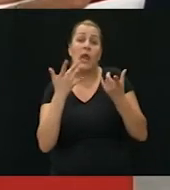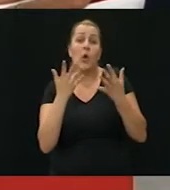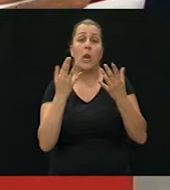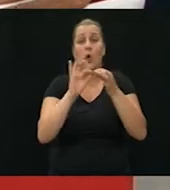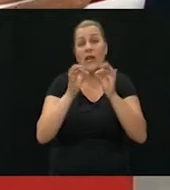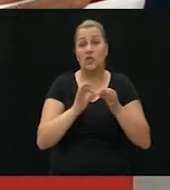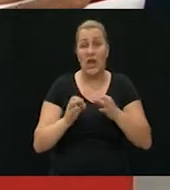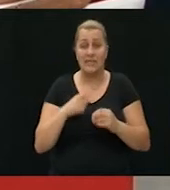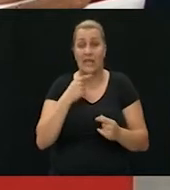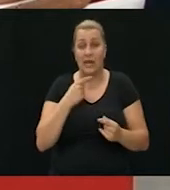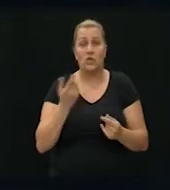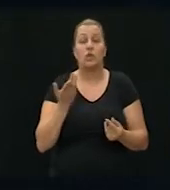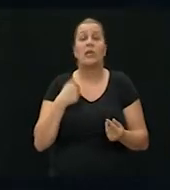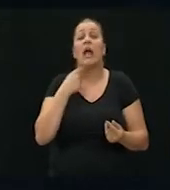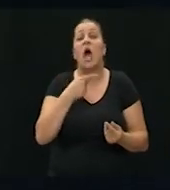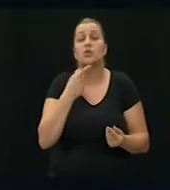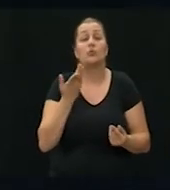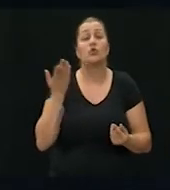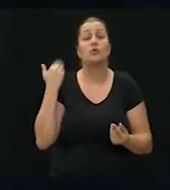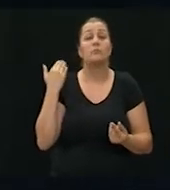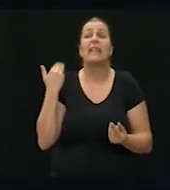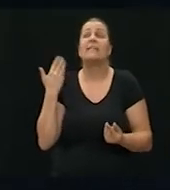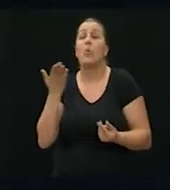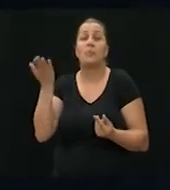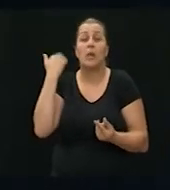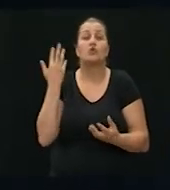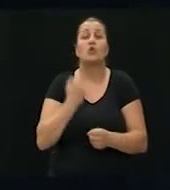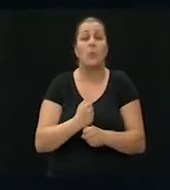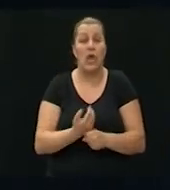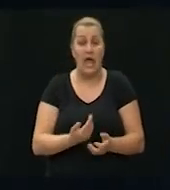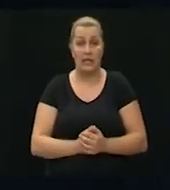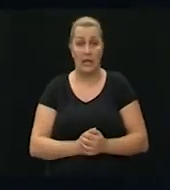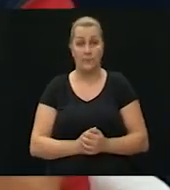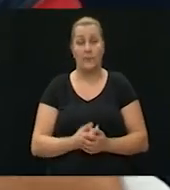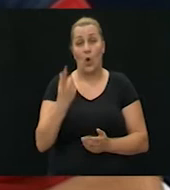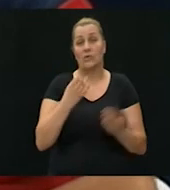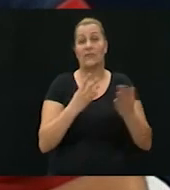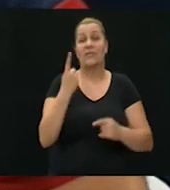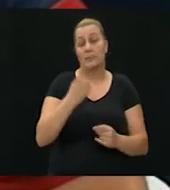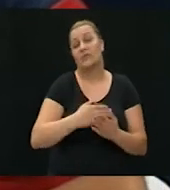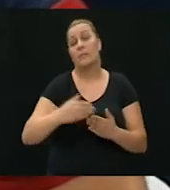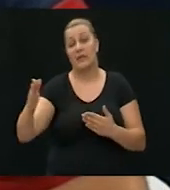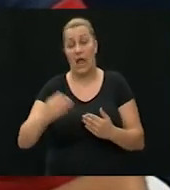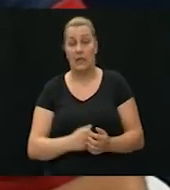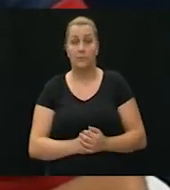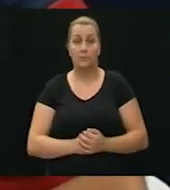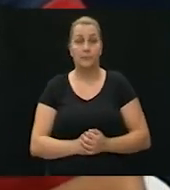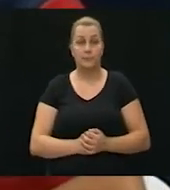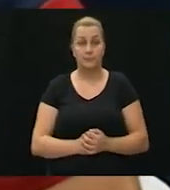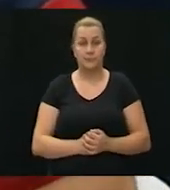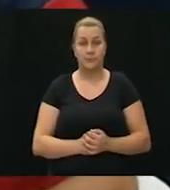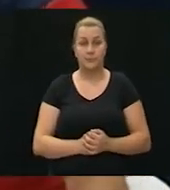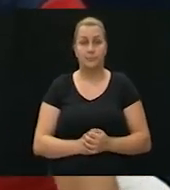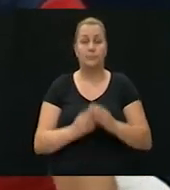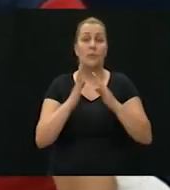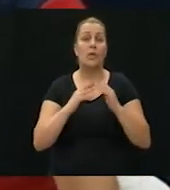ovoj emisiji, da možemo reći gdje smo bili i što smo radili 91. godine. Pa nadalje. Pa nadalje, naravno. Dobro.